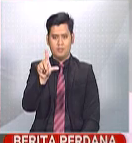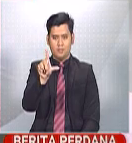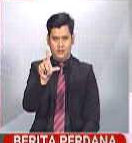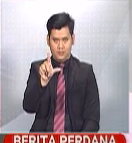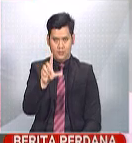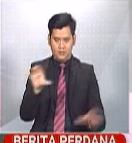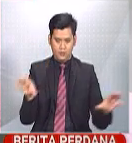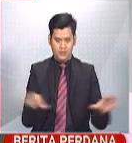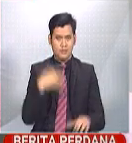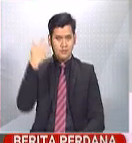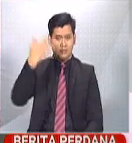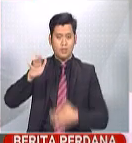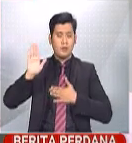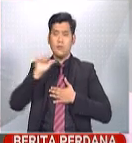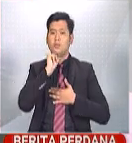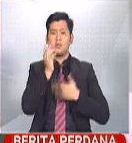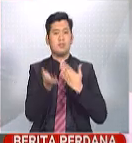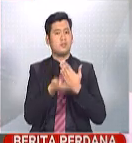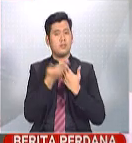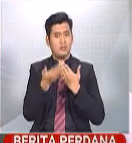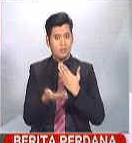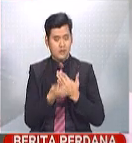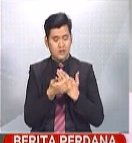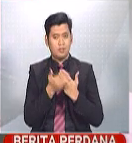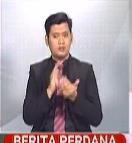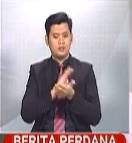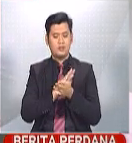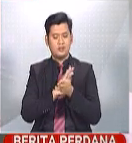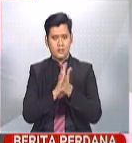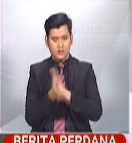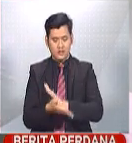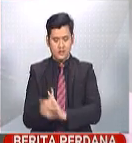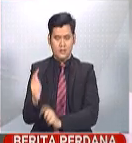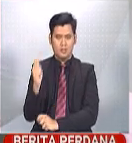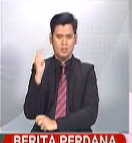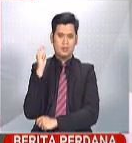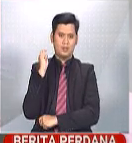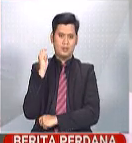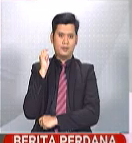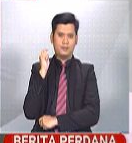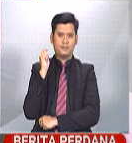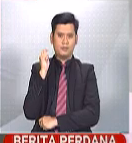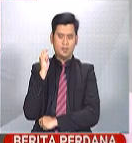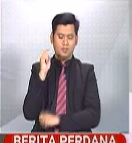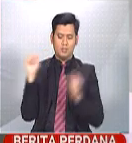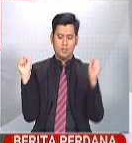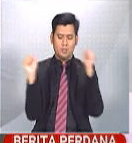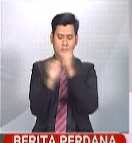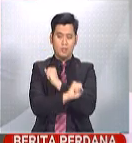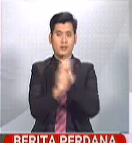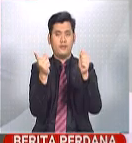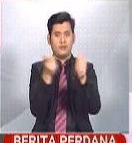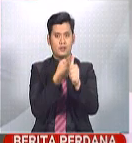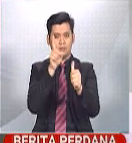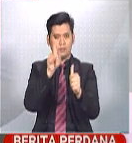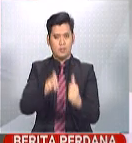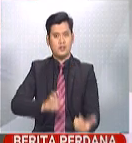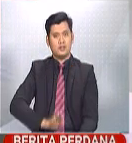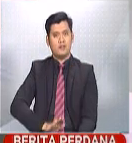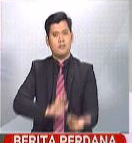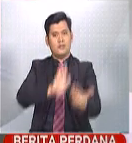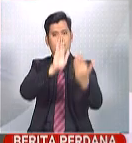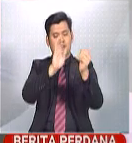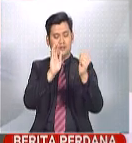mencipta sejarah. Mengakui bukan mudah menempatkan diri dalam dunia ketenteraan. Tegasnya, cabaran utama yang perlu dihadapinya